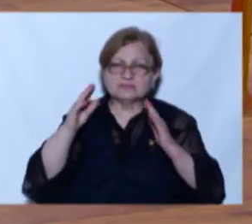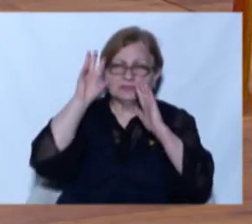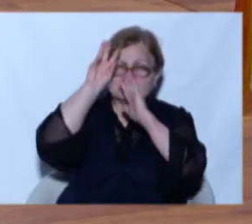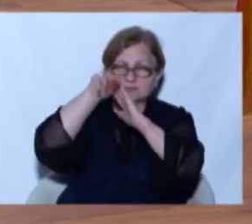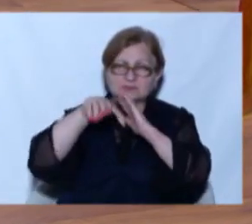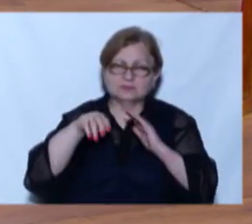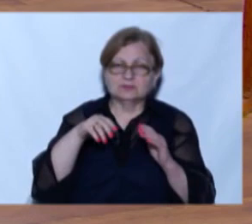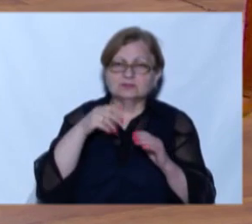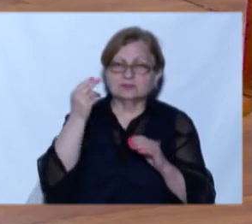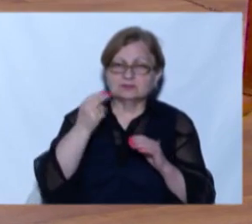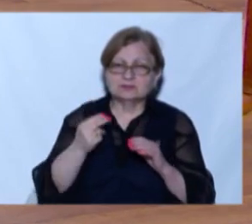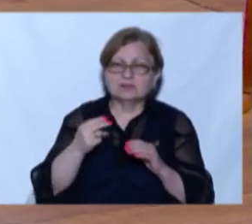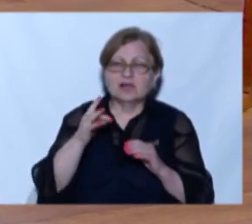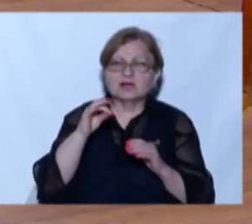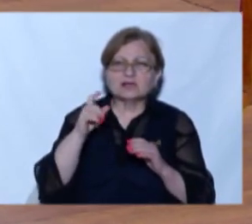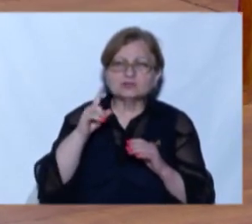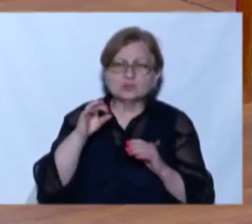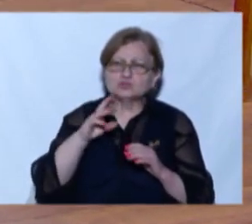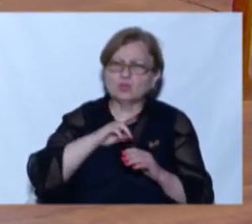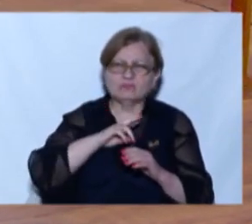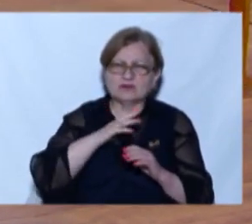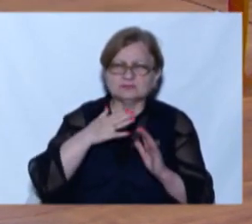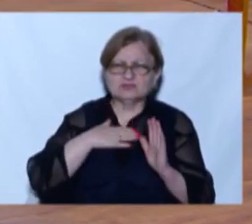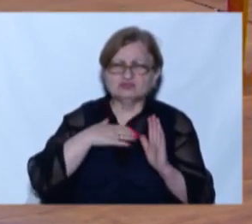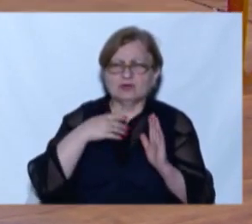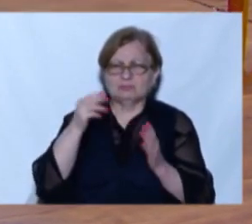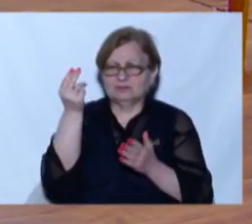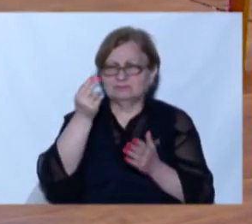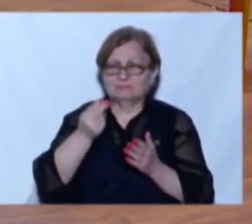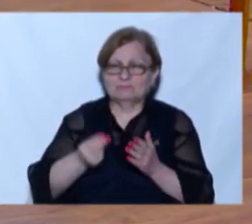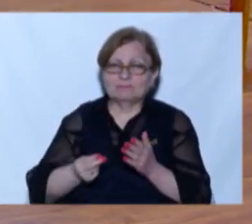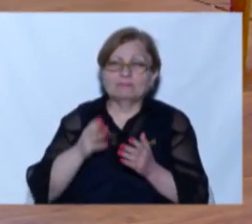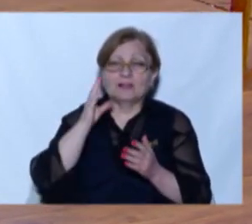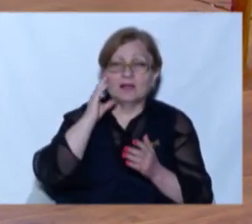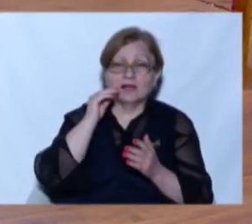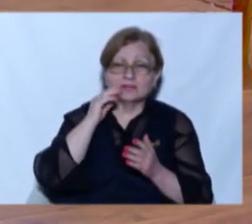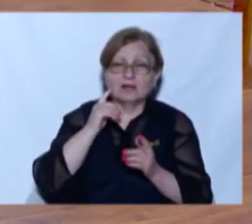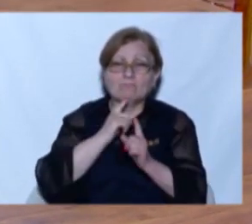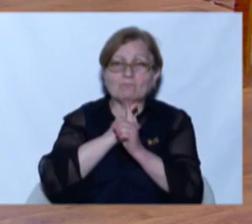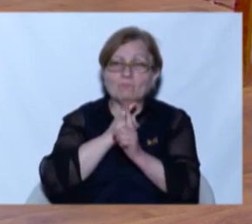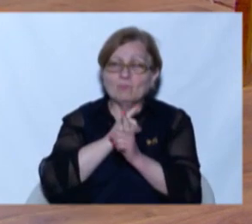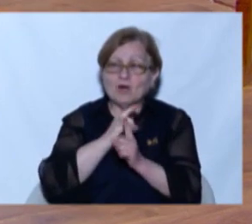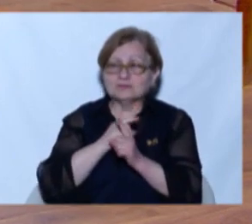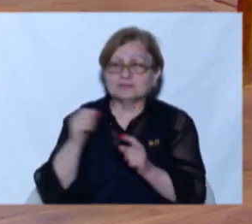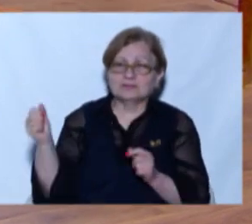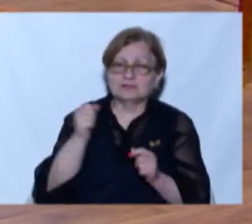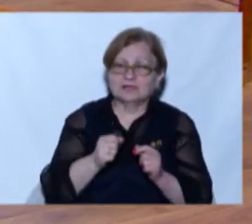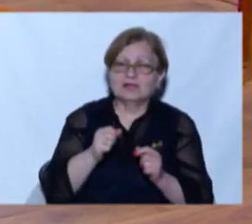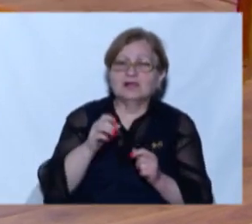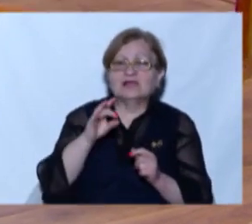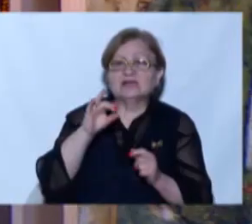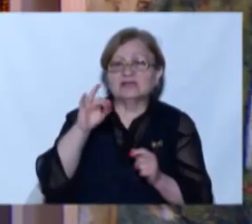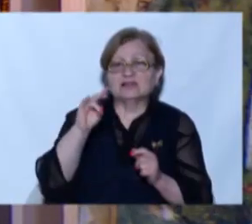ჩემი ნახატები. როცა ჭინჭრის რედაქტორად დავინიშნე, მოადგილეებად ნოდარ დუმბაძე და რეზო ინანიშვილი